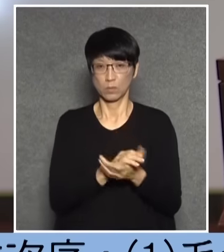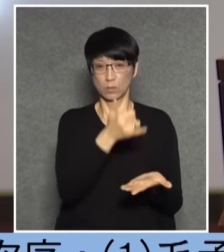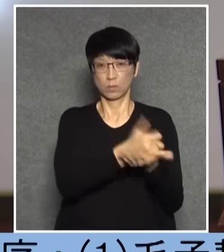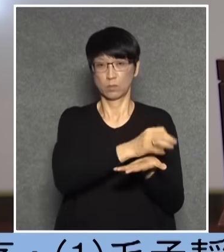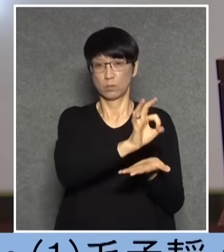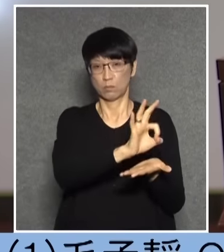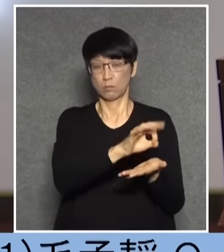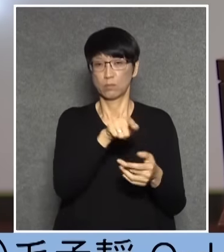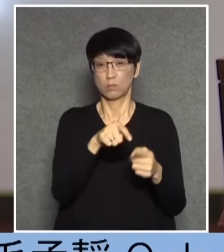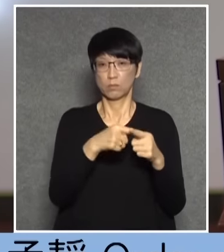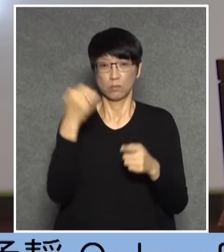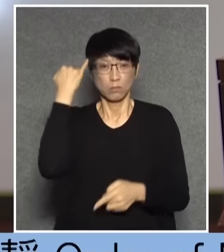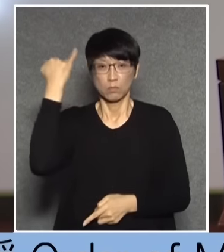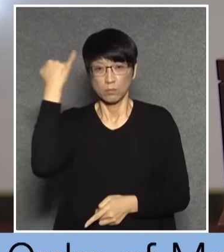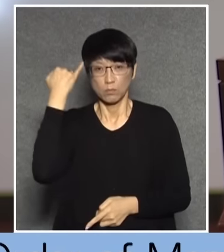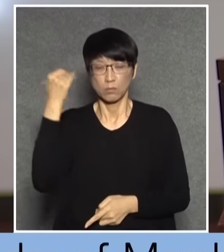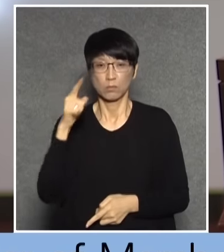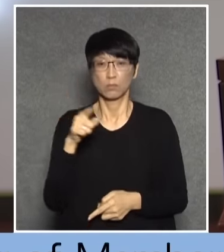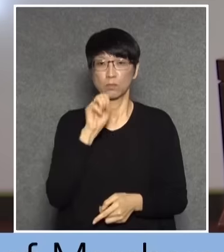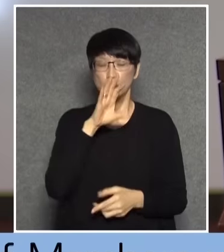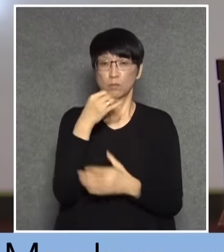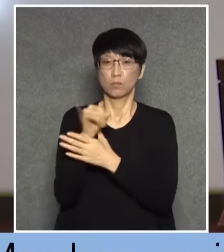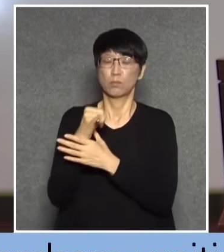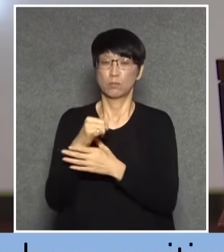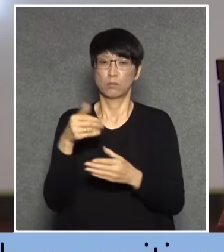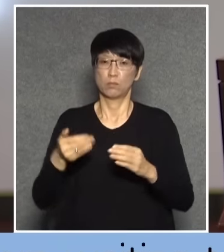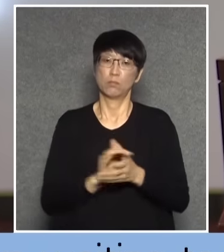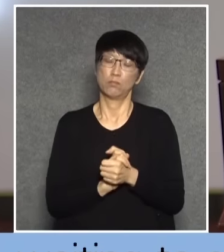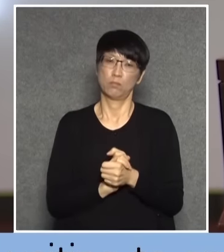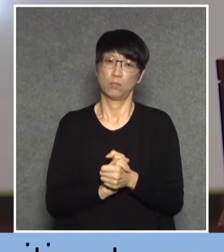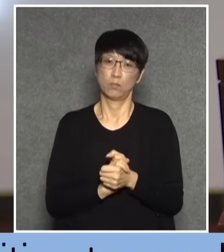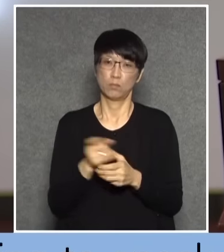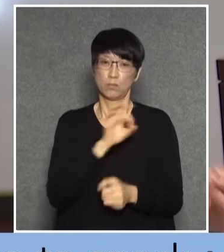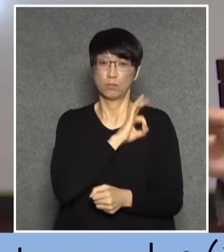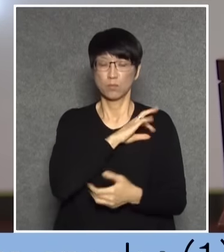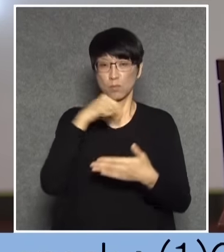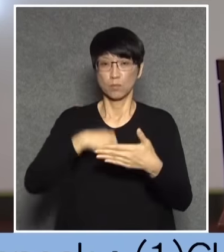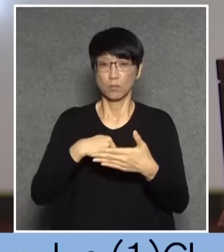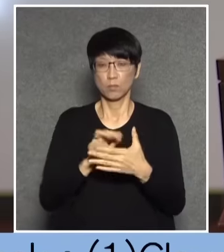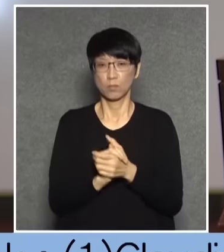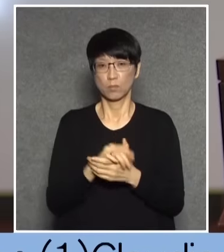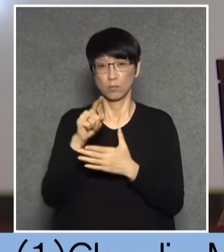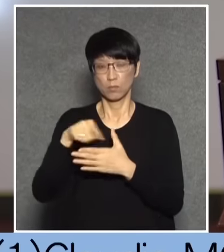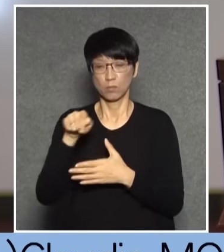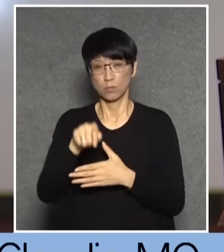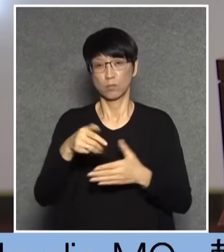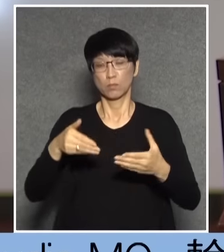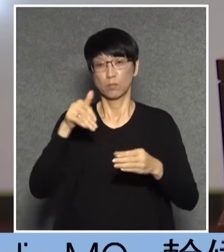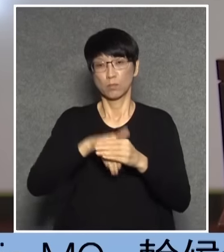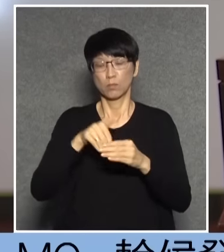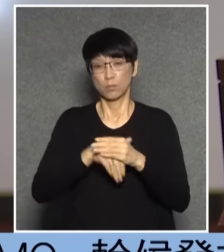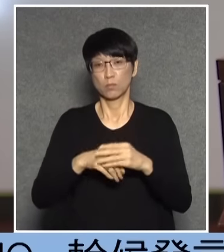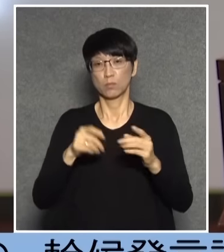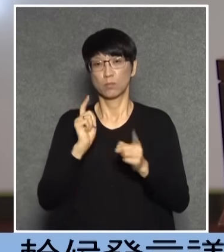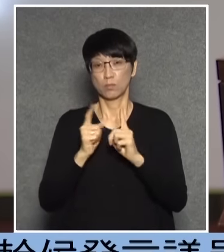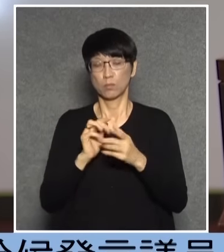人又唔知頭唔知路嗰啲人叫佢投反對票㗎嘛，係咪？即係有時喺個議會裏面呢，通過呢啲咁嘅投票或者討論呢，你